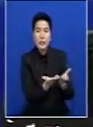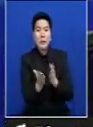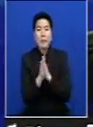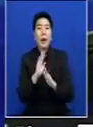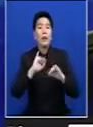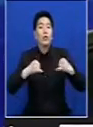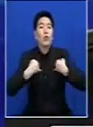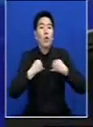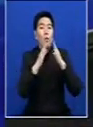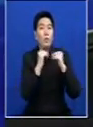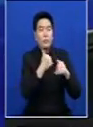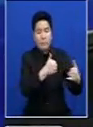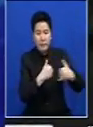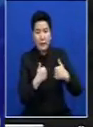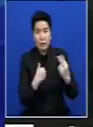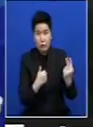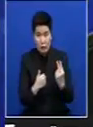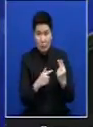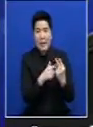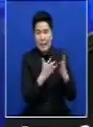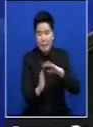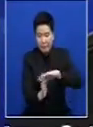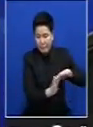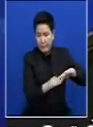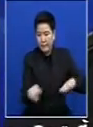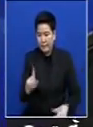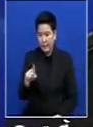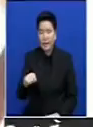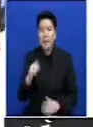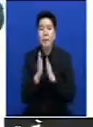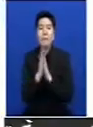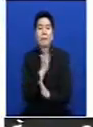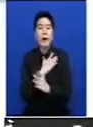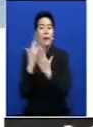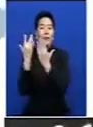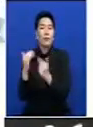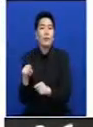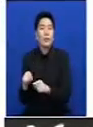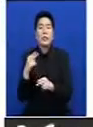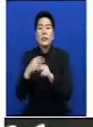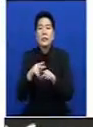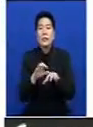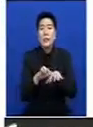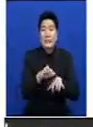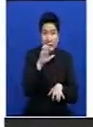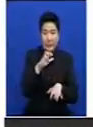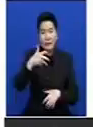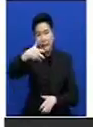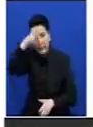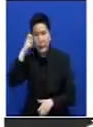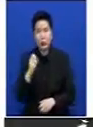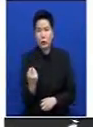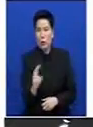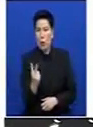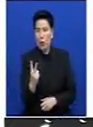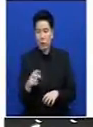ก็หลวงพี่แป๊ะไปแต่อีกคันหนึ่งจากั่วแพนเทอร์หรือว่าแพนเทอร์จากั่วเขาบอกเรียกได้ทั้ง2อันเลยยังไม่ระบุนะคะว่ามีความ